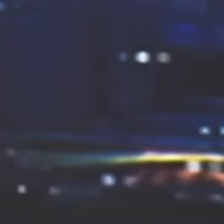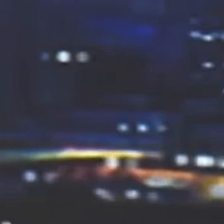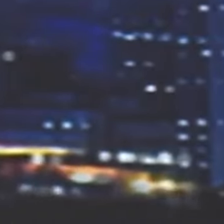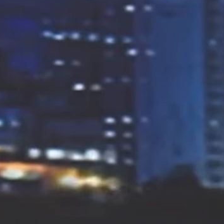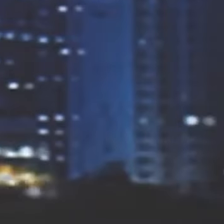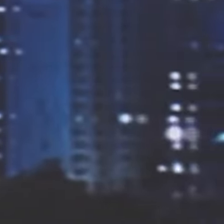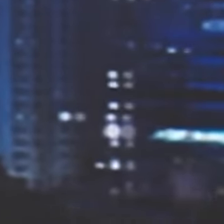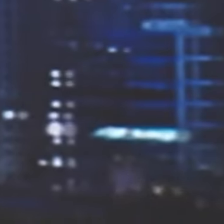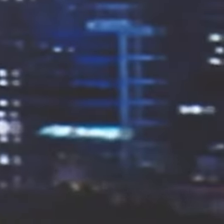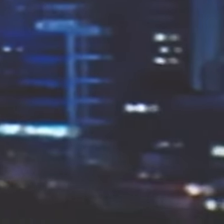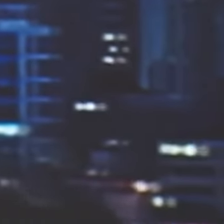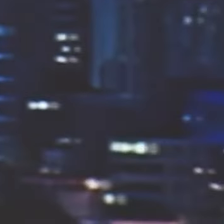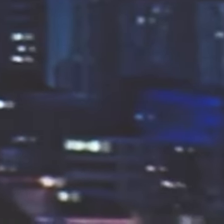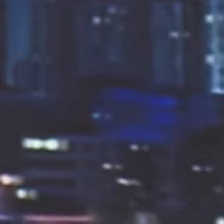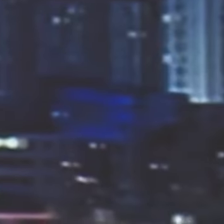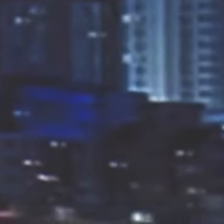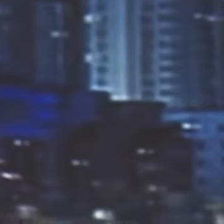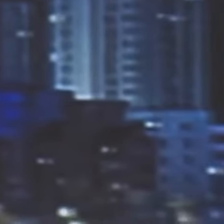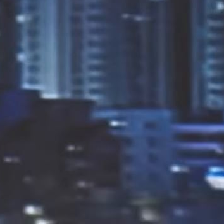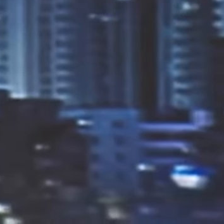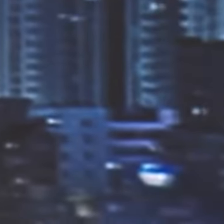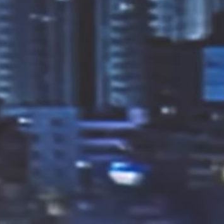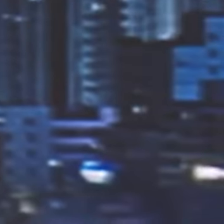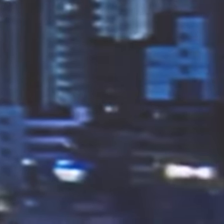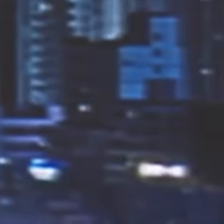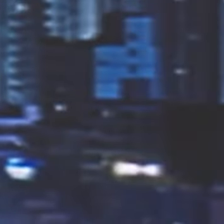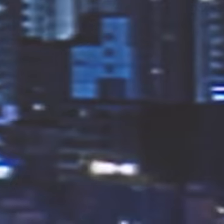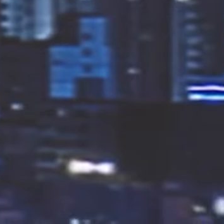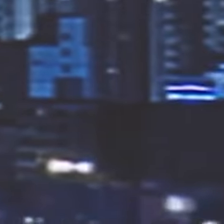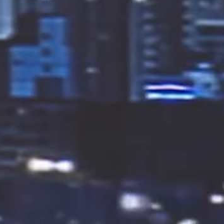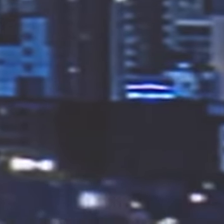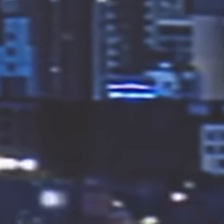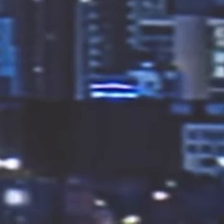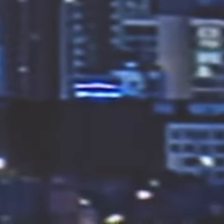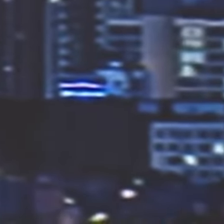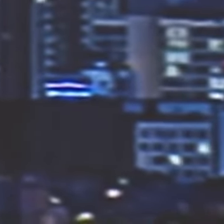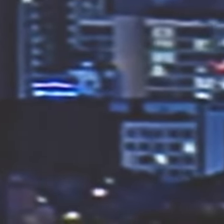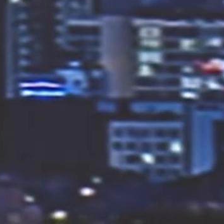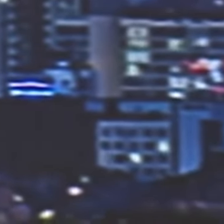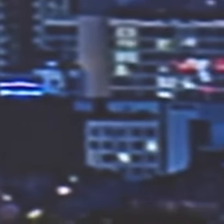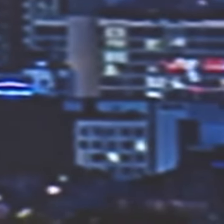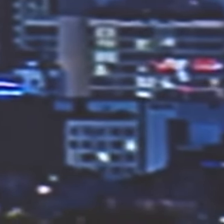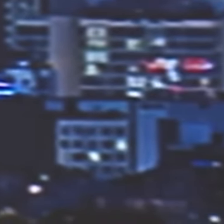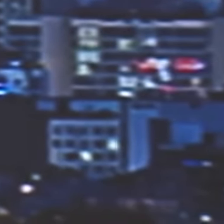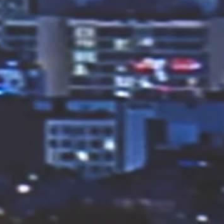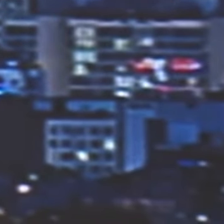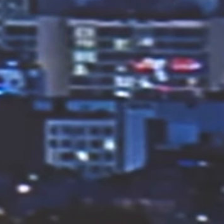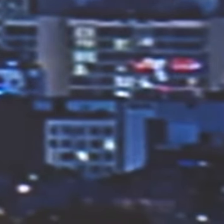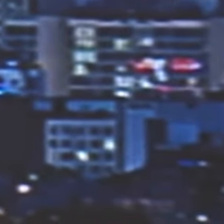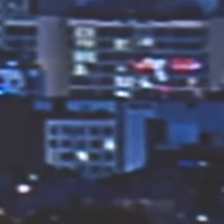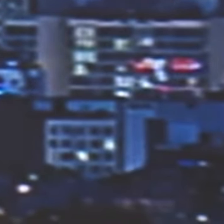JTBC 뉴스를 시청해주신 여러분 고맙습니다. 저희는 저녁 6시 50분 뉴스룸에서 뵙겠습니다.